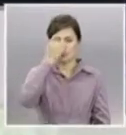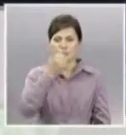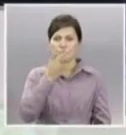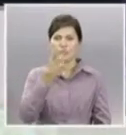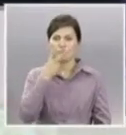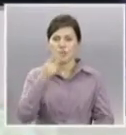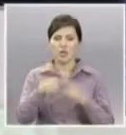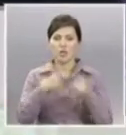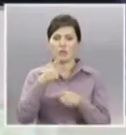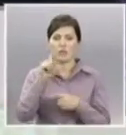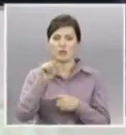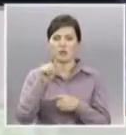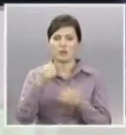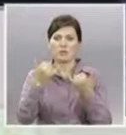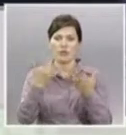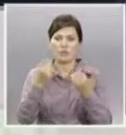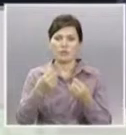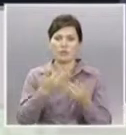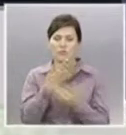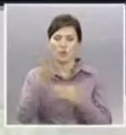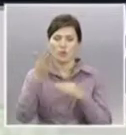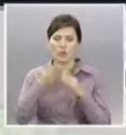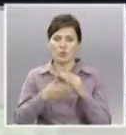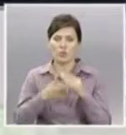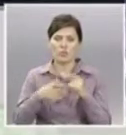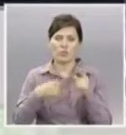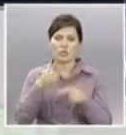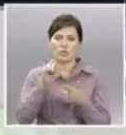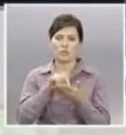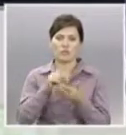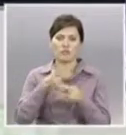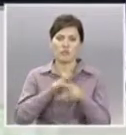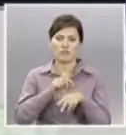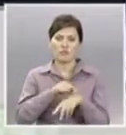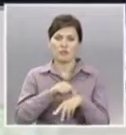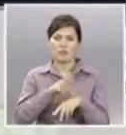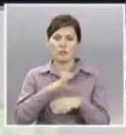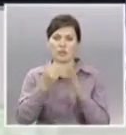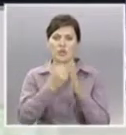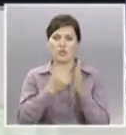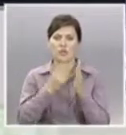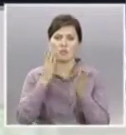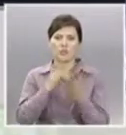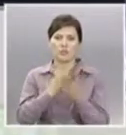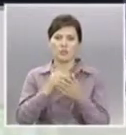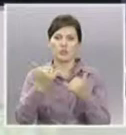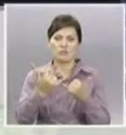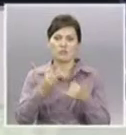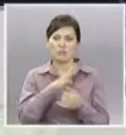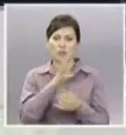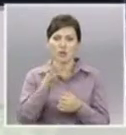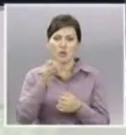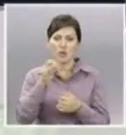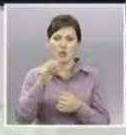Смотрите нас в следующий понедельник, а на сегодня наш эфир закончен. Следующий понедельник в это же время программа напрямую. Сегодня с нами был